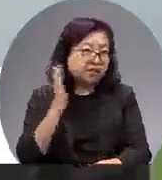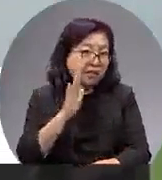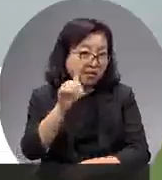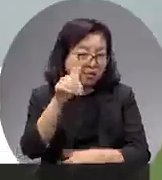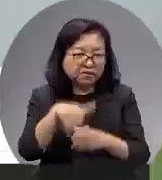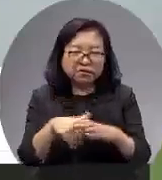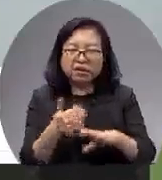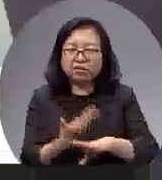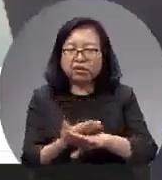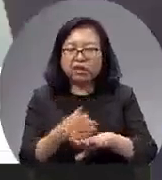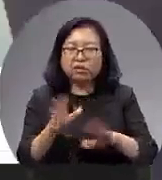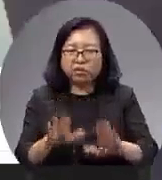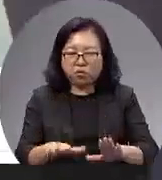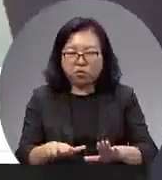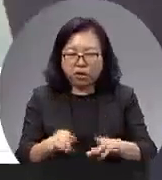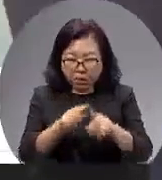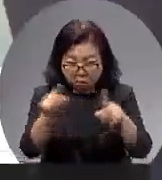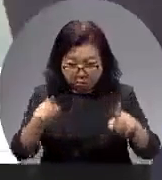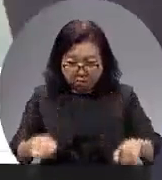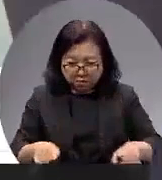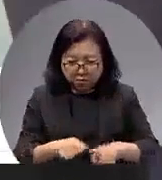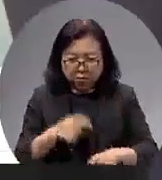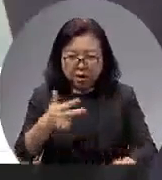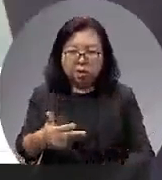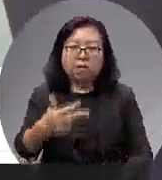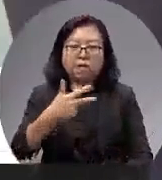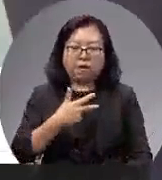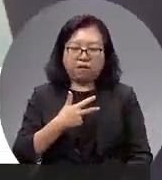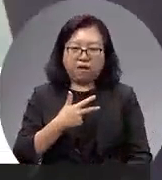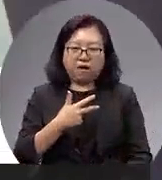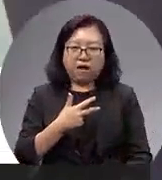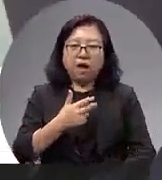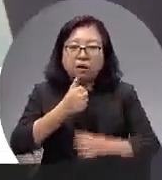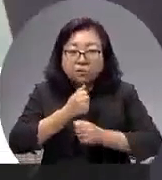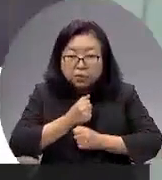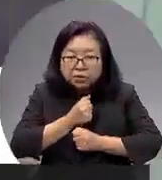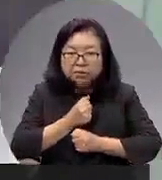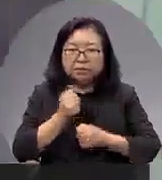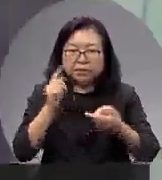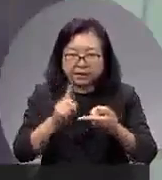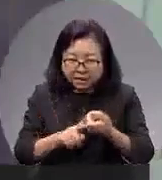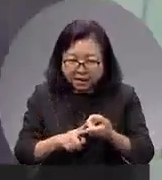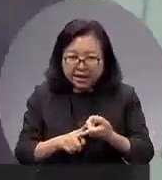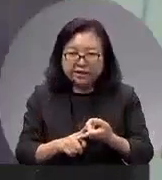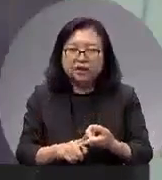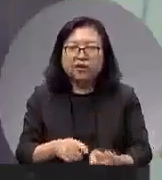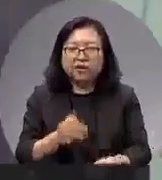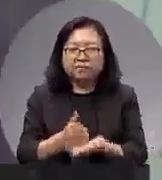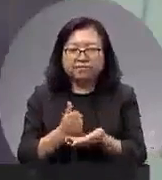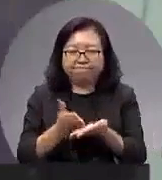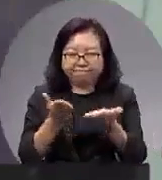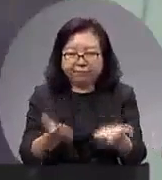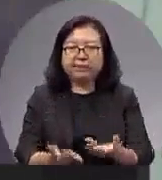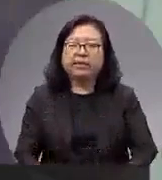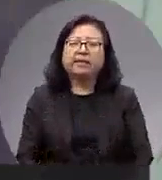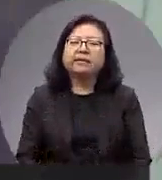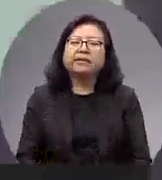투표용지를 7장 받게 되는데요 투표에서 주의하실 사항 될 기분 초 기자가 알려드립니다